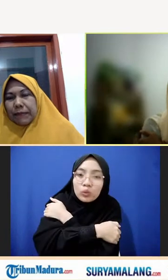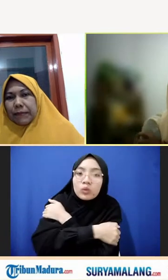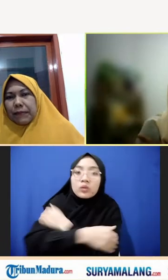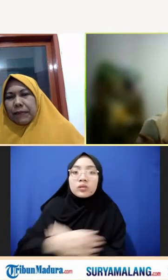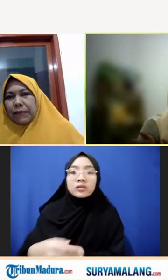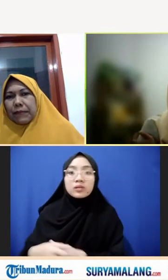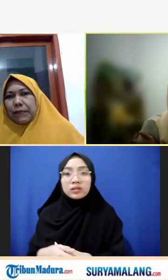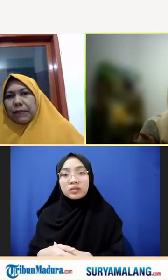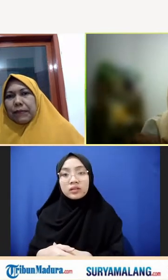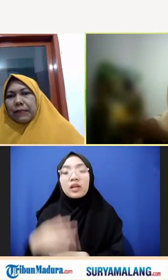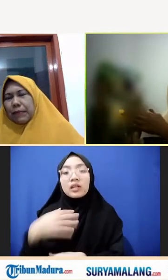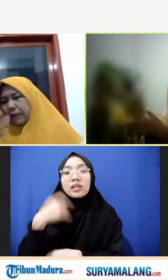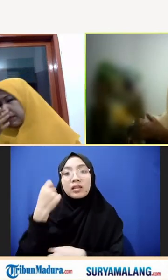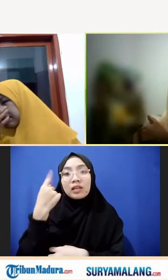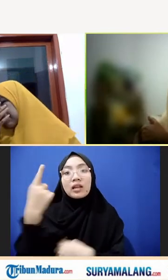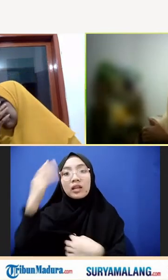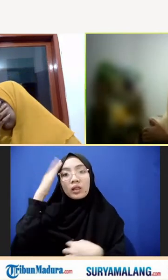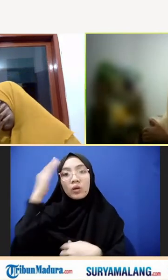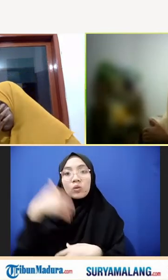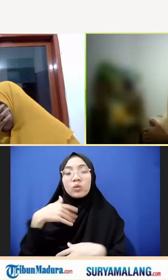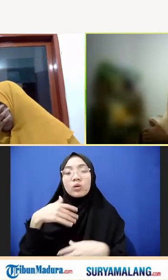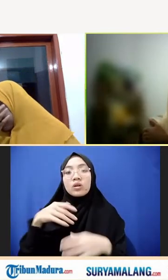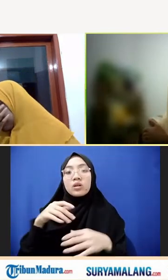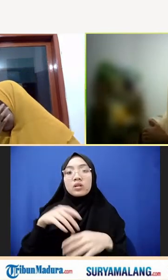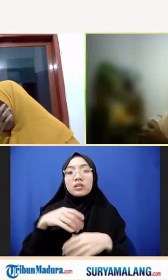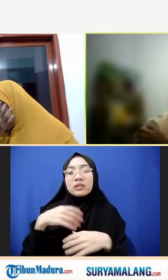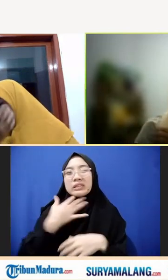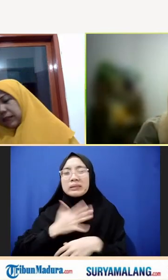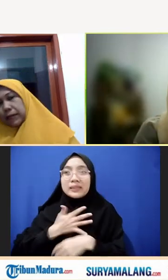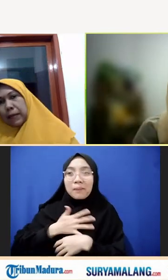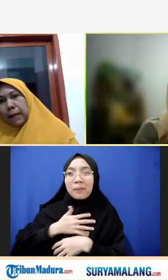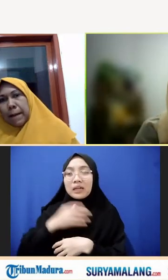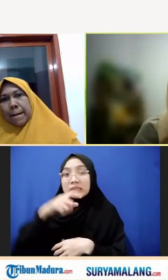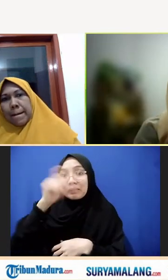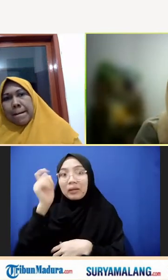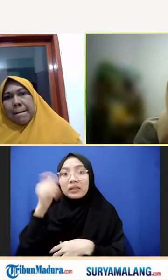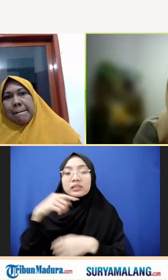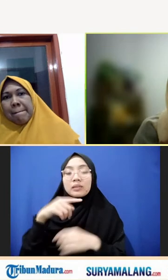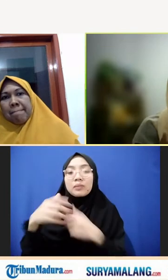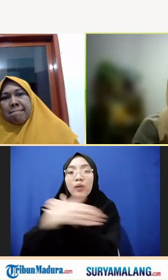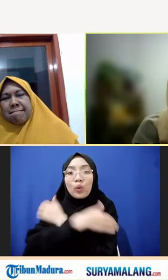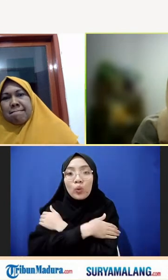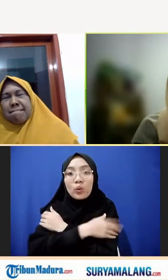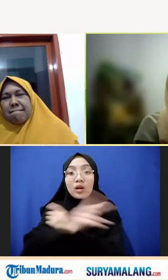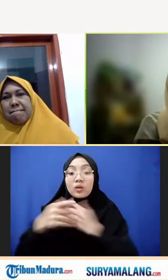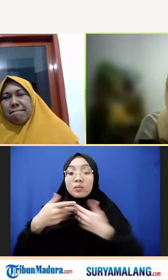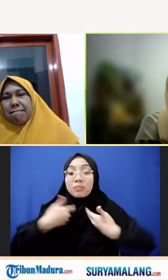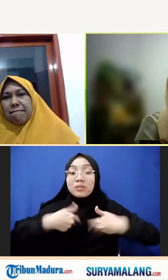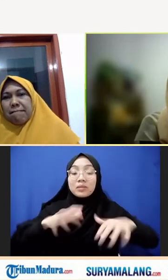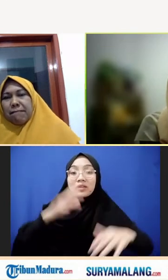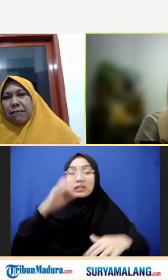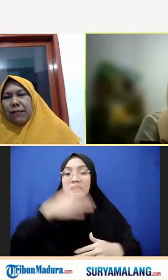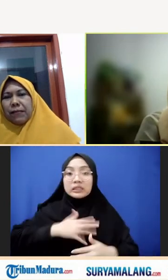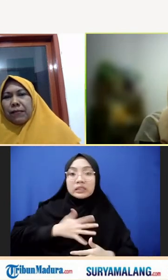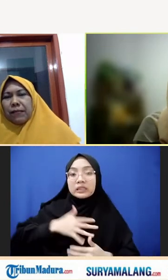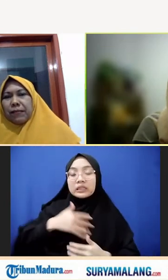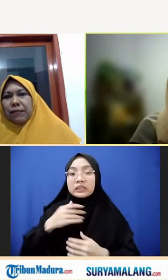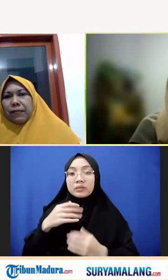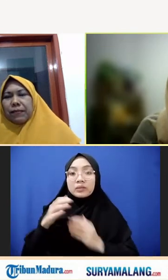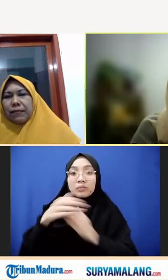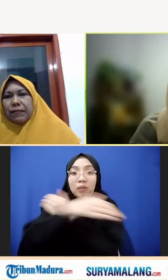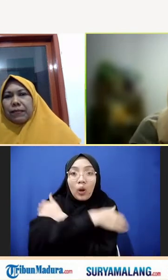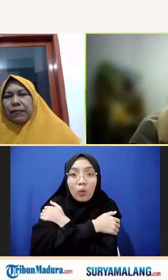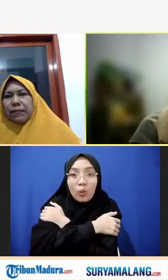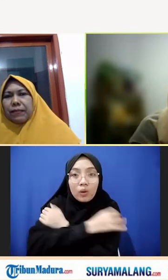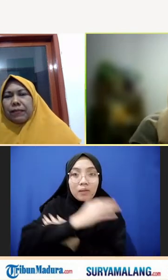Jadi dia tahu, oh ini aku cemas, kamu peluk aku gitu. Karena kalau dibiarin dengan rasa cemasnya dia, dia nggak dipeluk, bentar